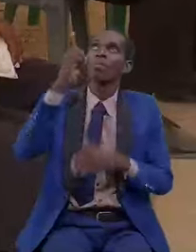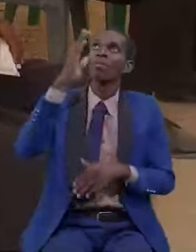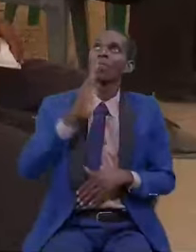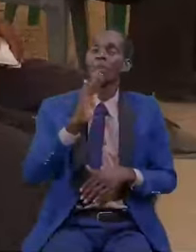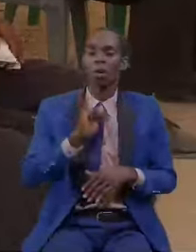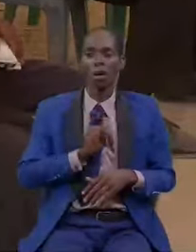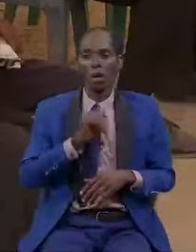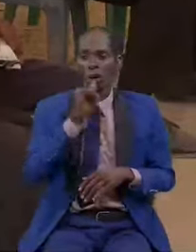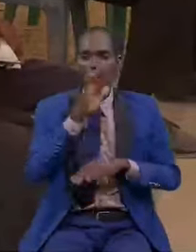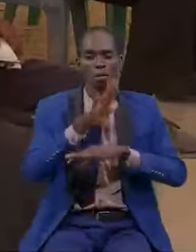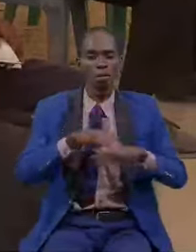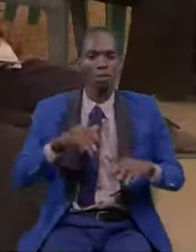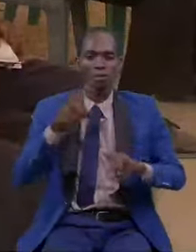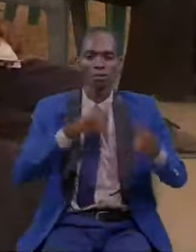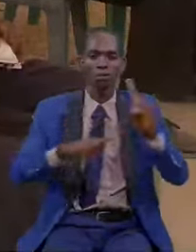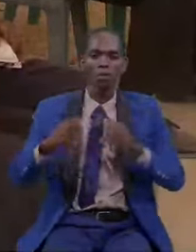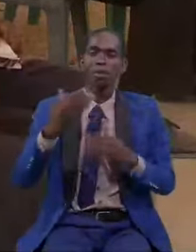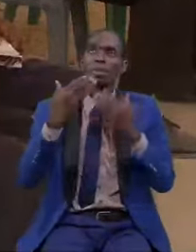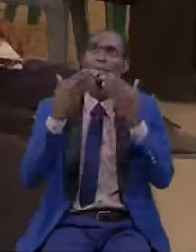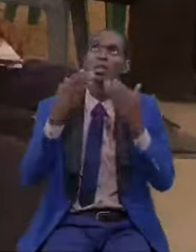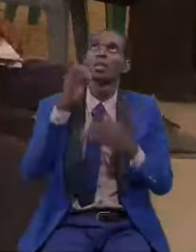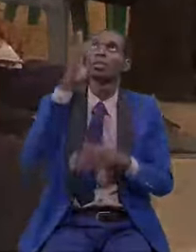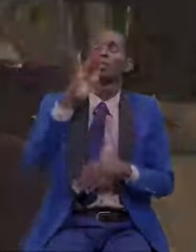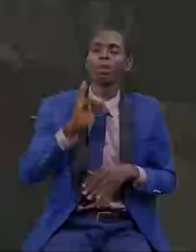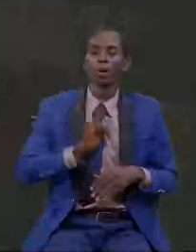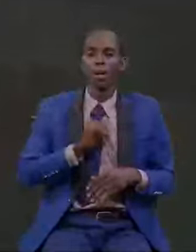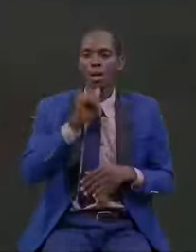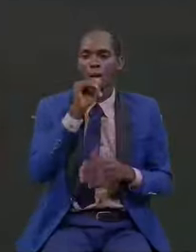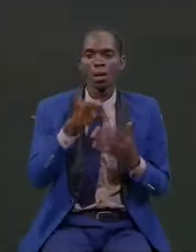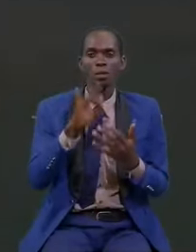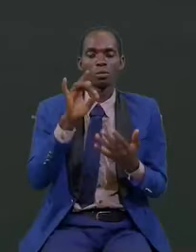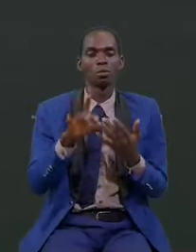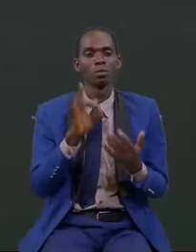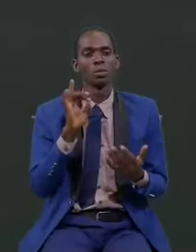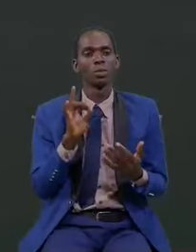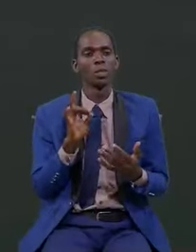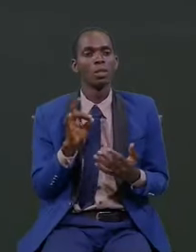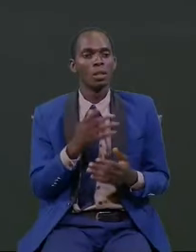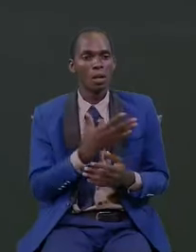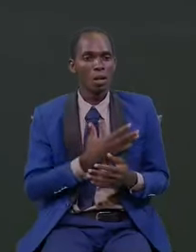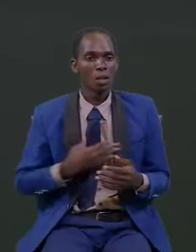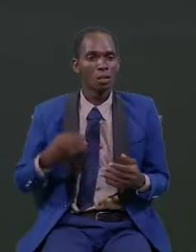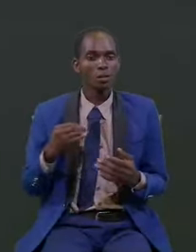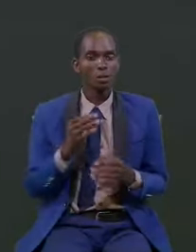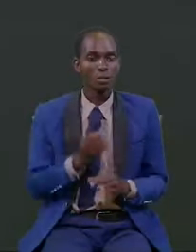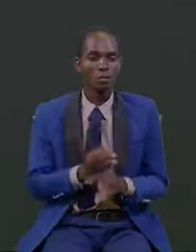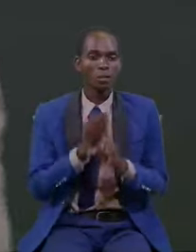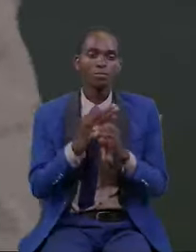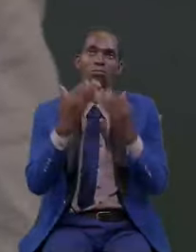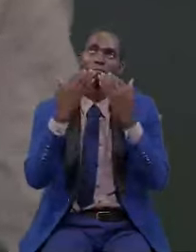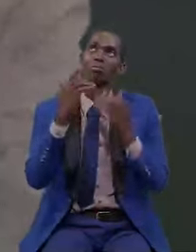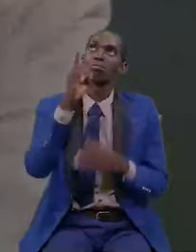élu, Dieu merci, je suis élu. Et les fidèles, Dieu merci, nous serons